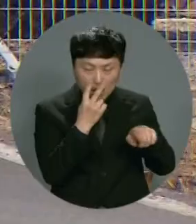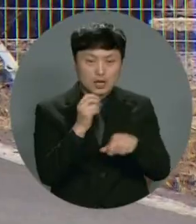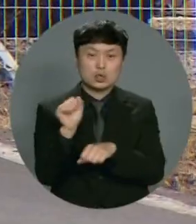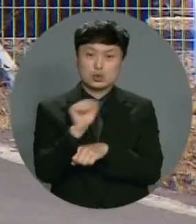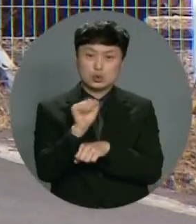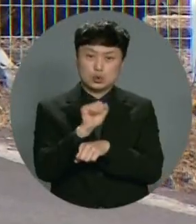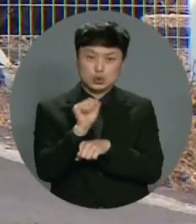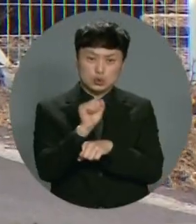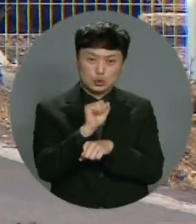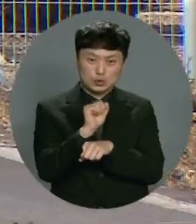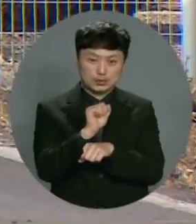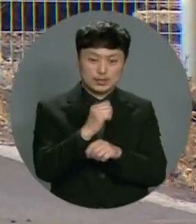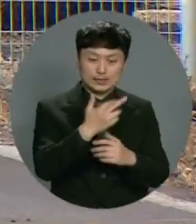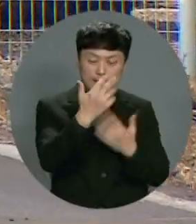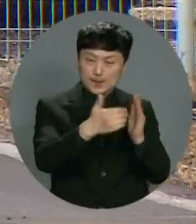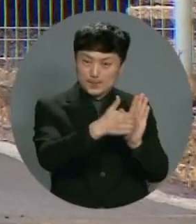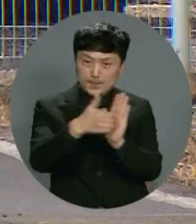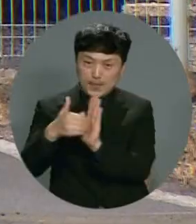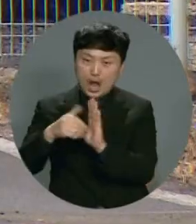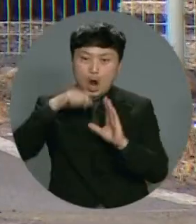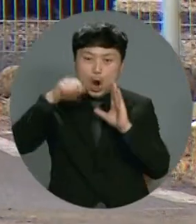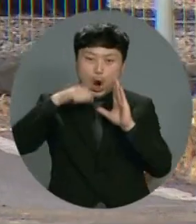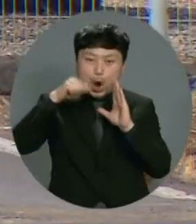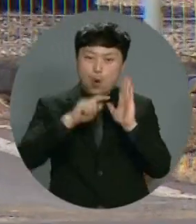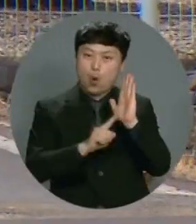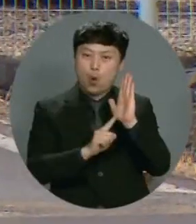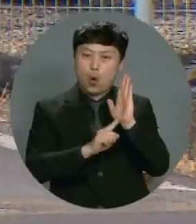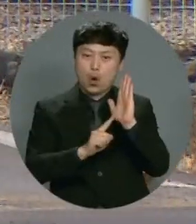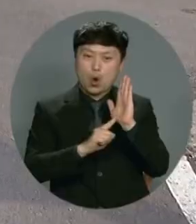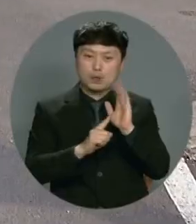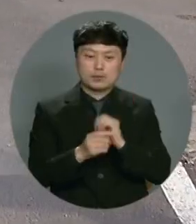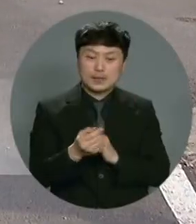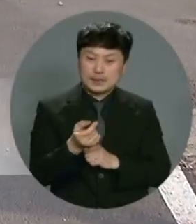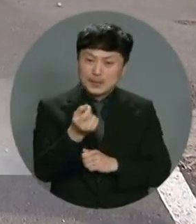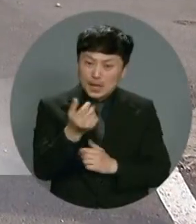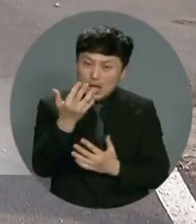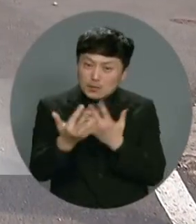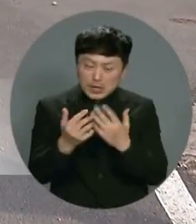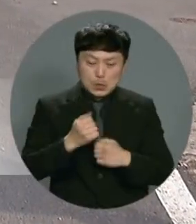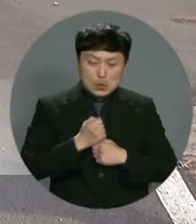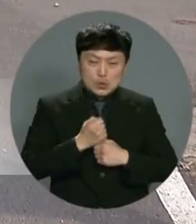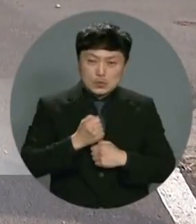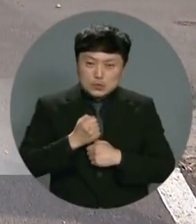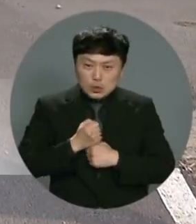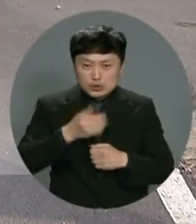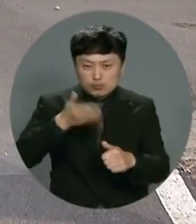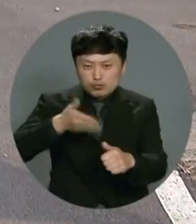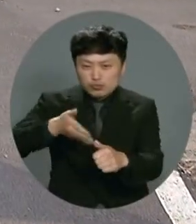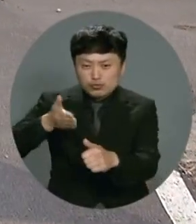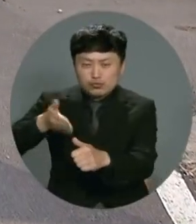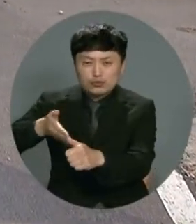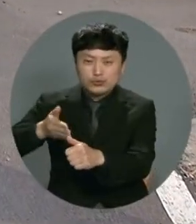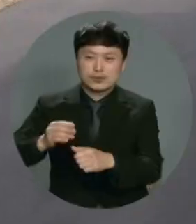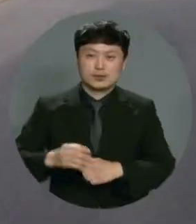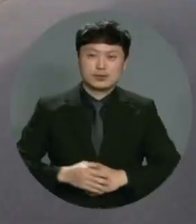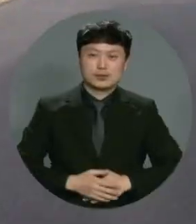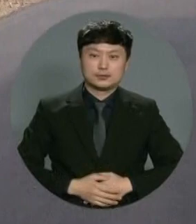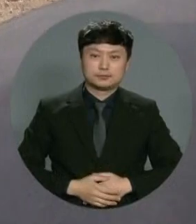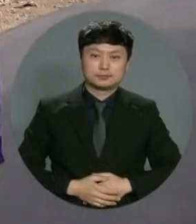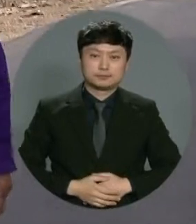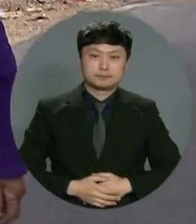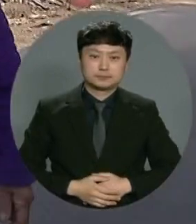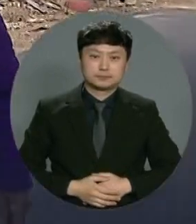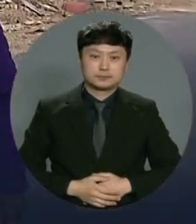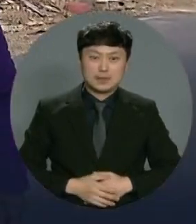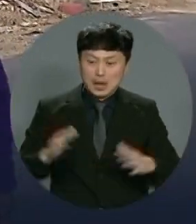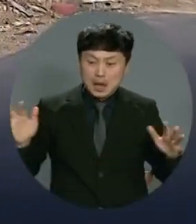다니며 산불 방지 홍보 활동을 벌입니다. 제발 작은 불씨도 조심해달라 신신 당부합니다. 절대